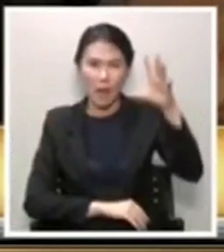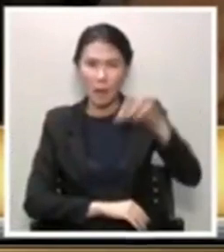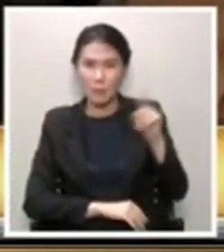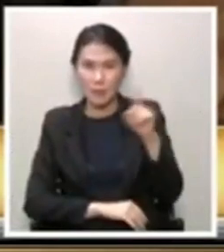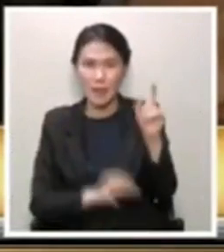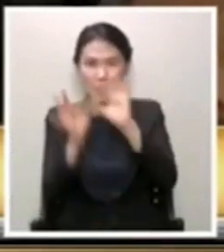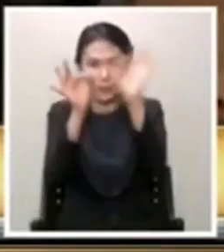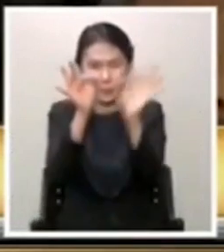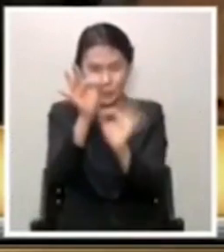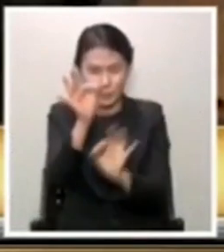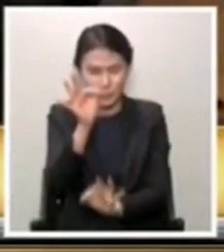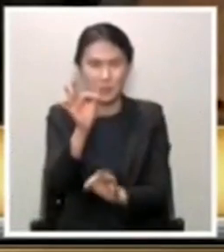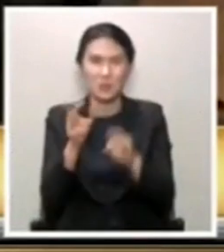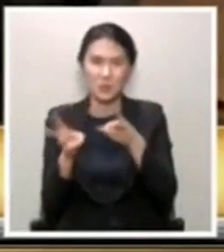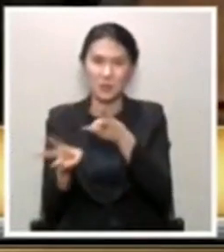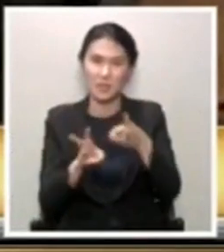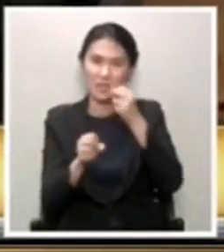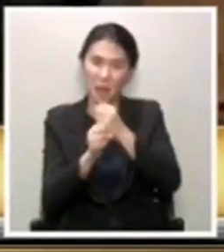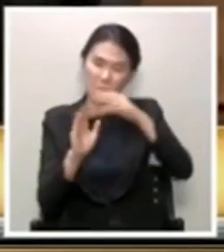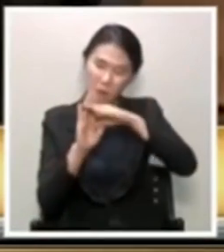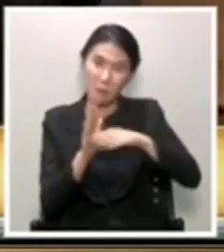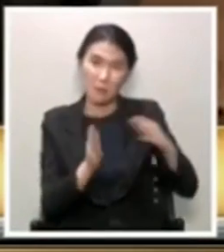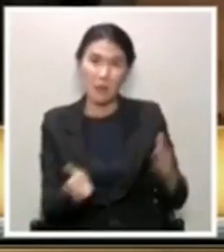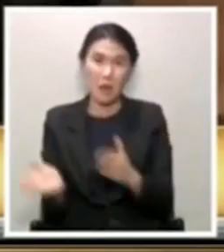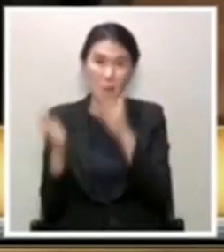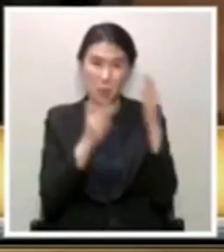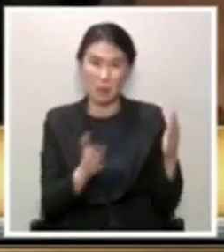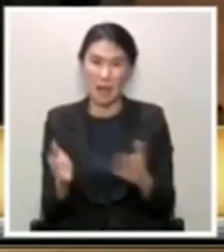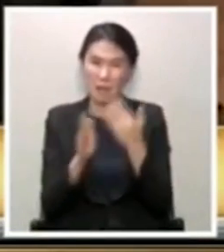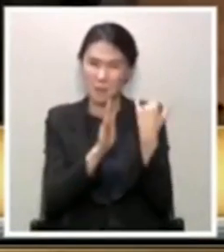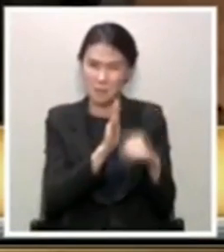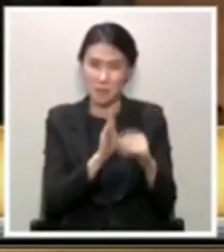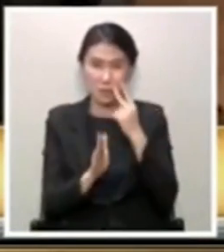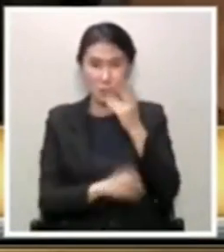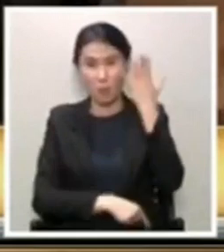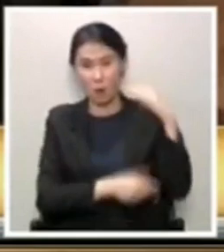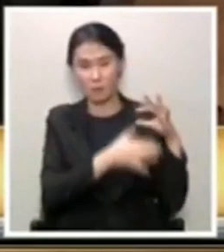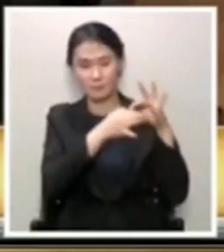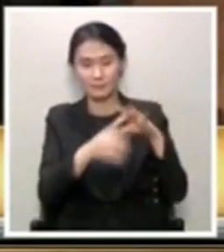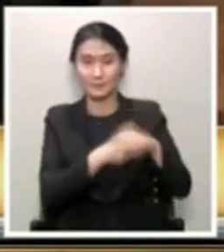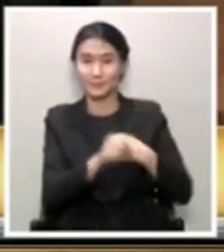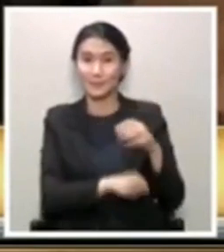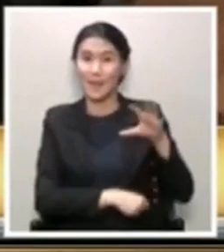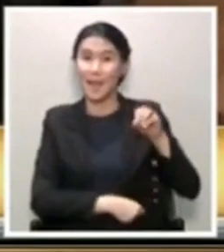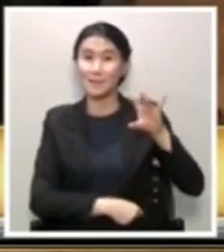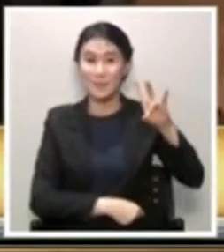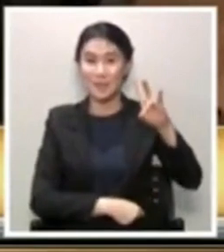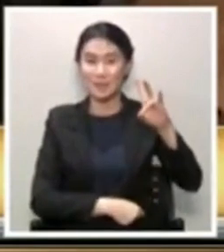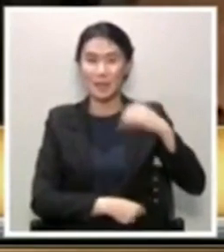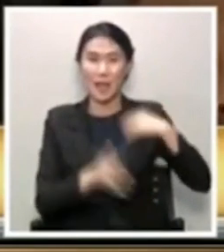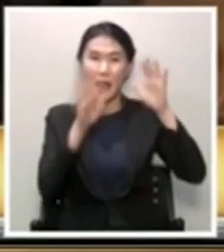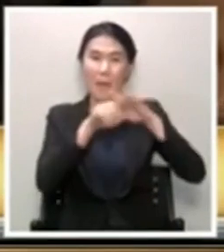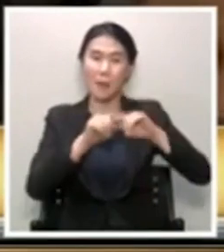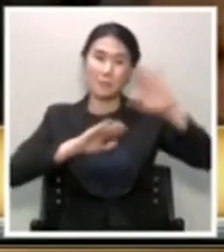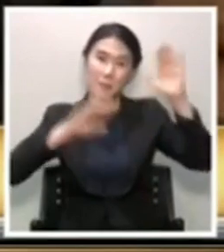หาและกระบวนการที่มาเมื่อกี้ผมเรียนไปแล้วว่ามันสัมพันธ์กับรัฐประหาร57 รัฐธรรมนูญ60ไม่มีวันเกิดขึ้นได้ถ้าไม่มีรัฐประหาร